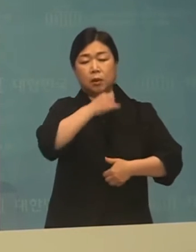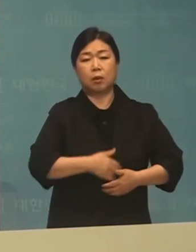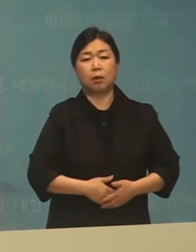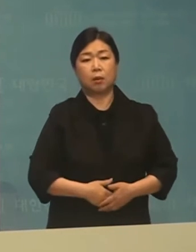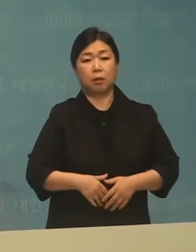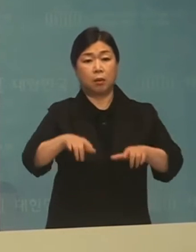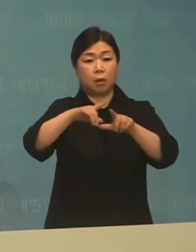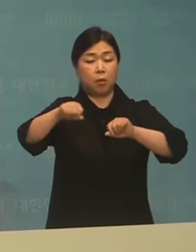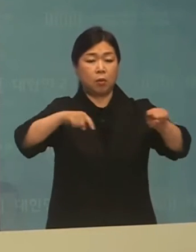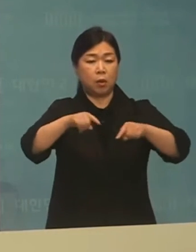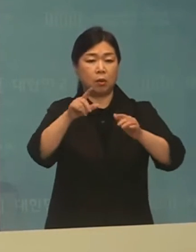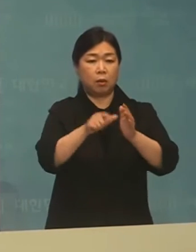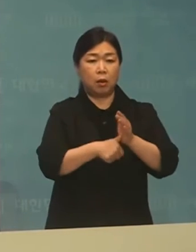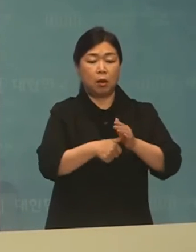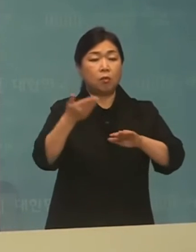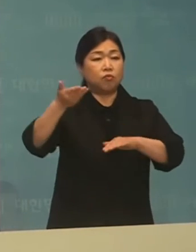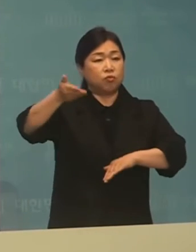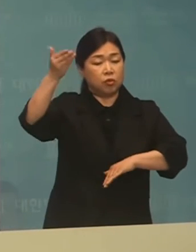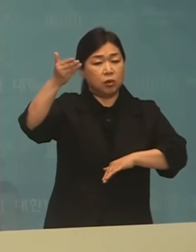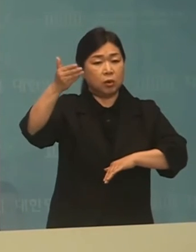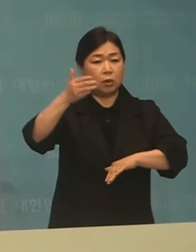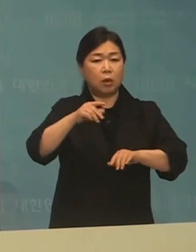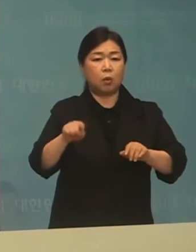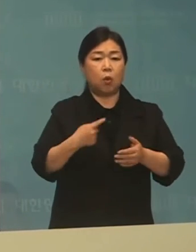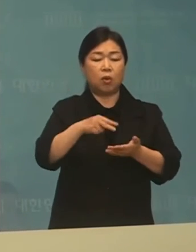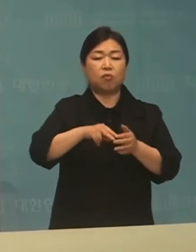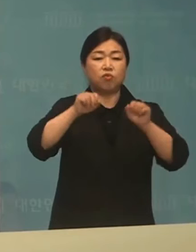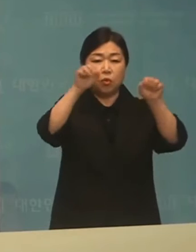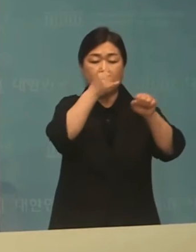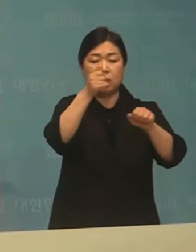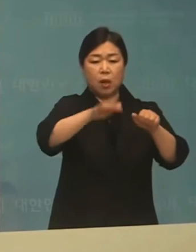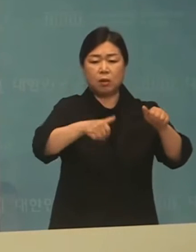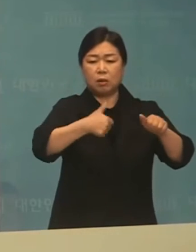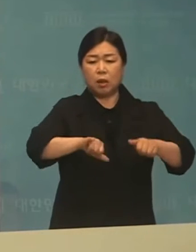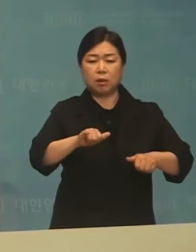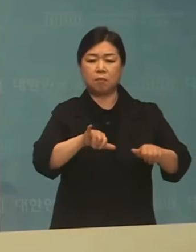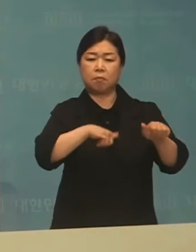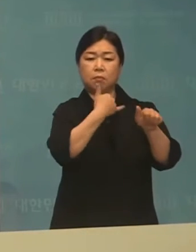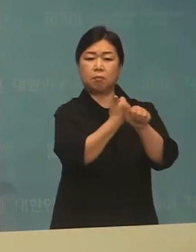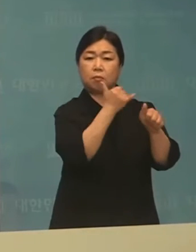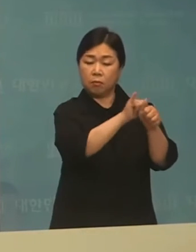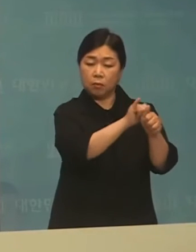선대에는 독립운동을 했으나 자식은 변절하여